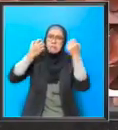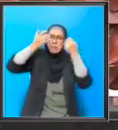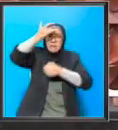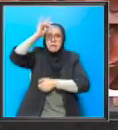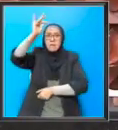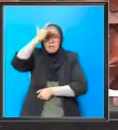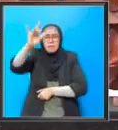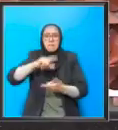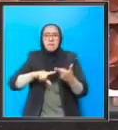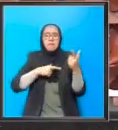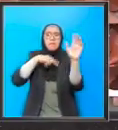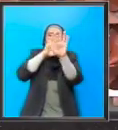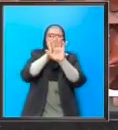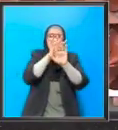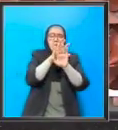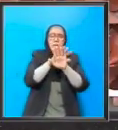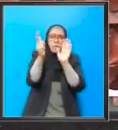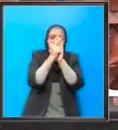ramai daripada